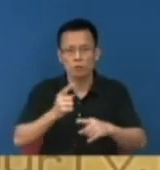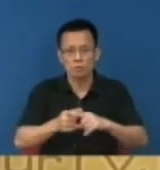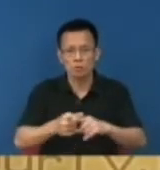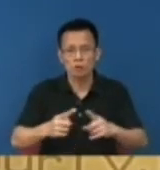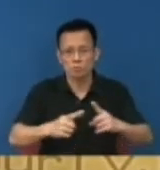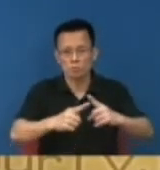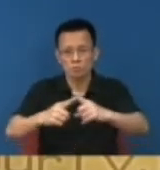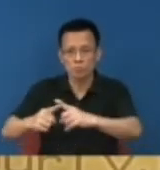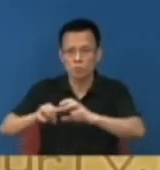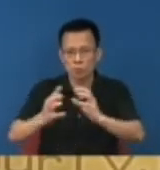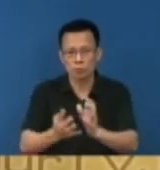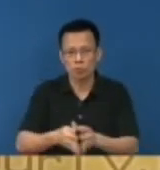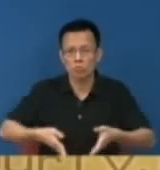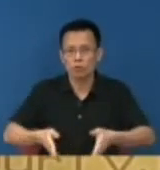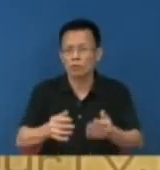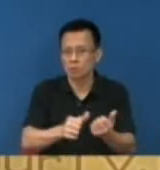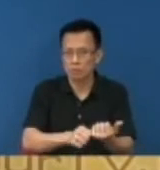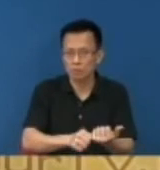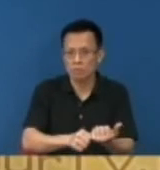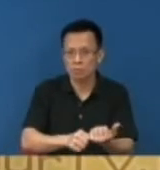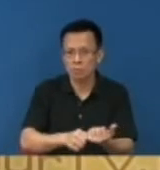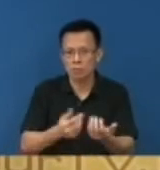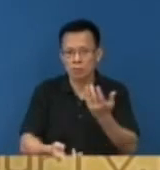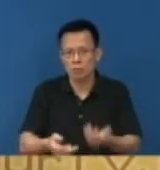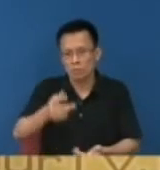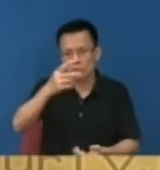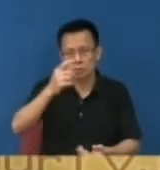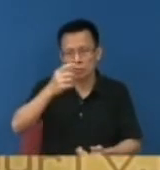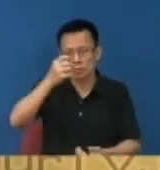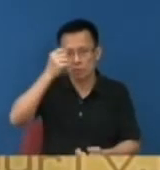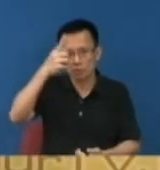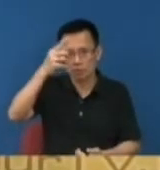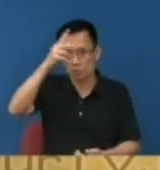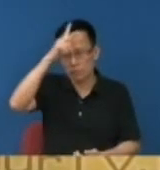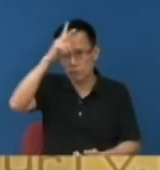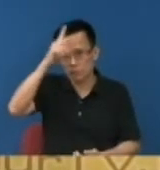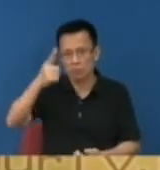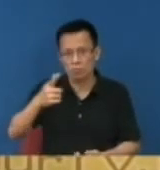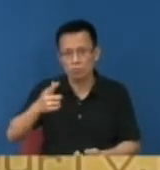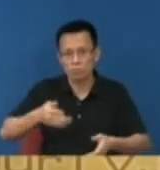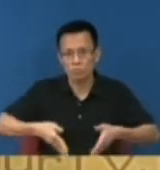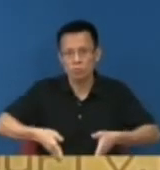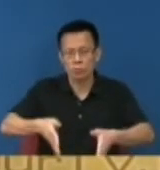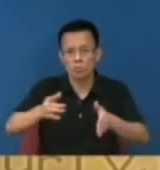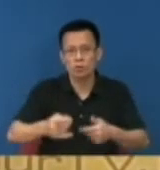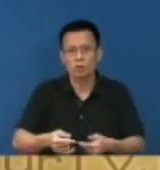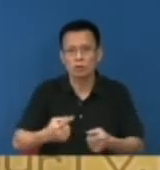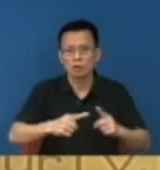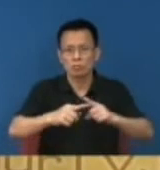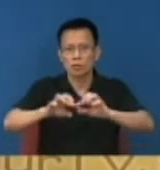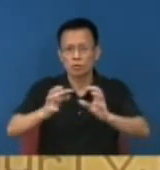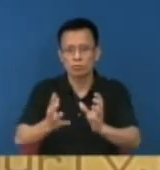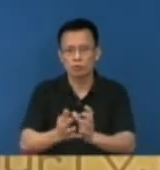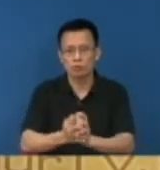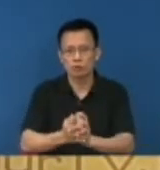徑依賴，亦或係特區政府路徑依賴咧？呢個真係值得大家深思。而民主黨嘅政